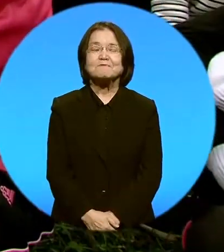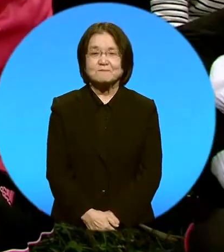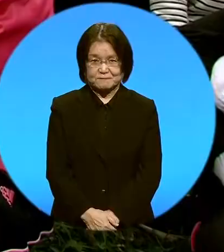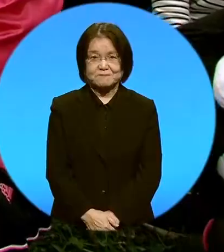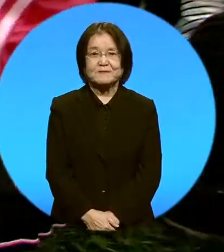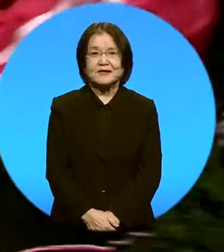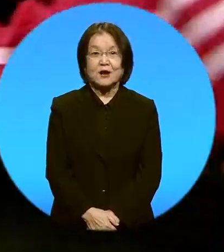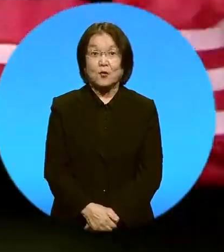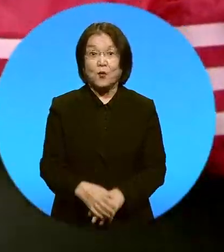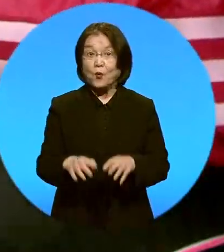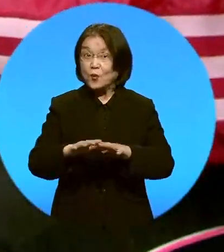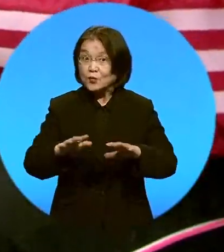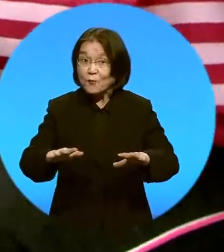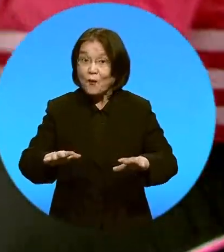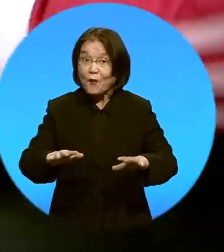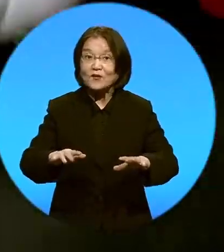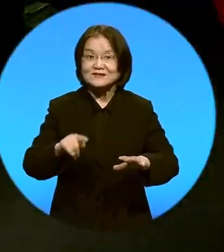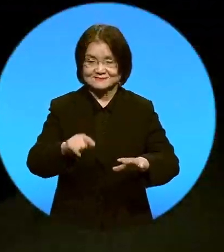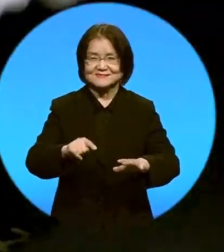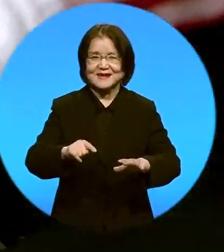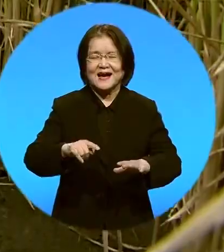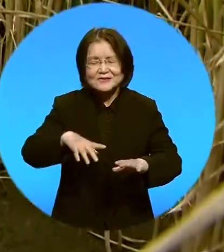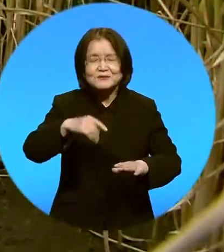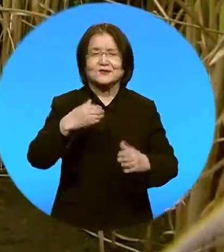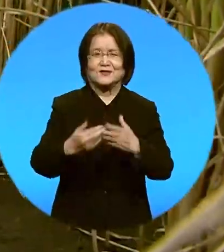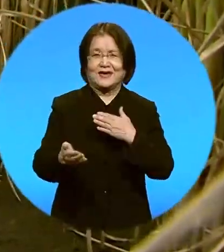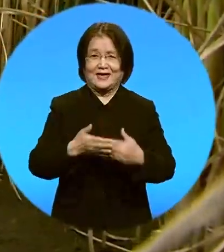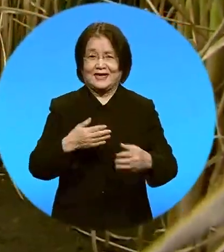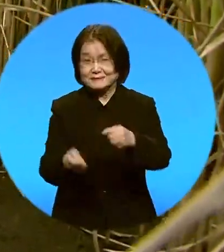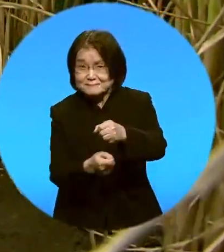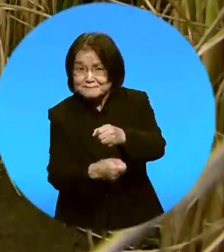多くの児童が稲刈り初体験。